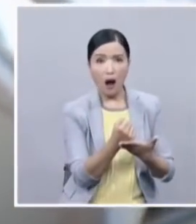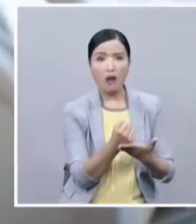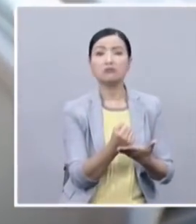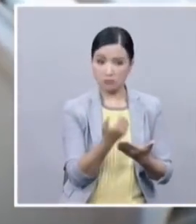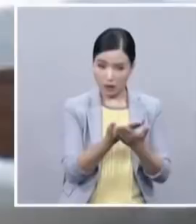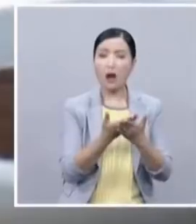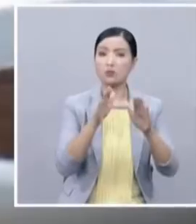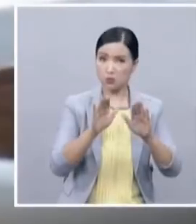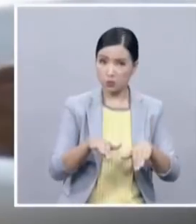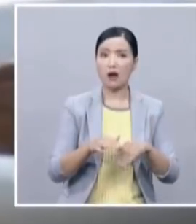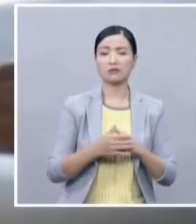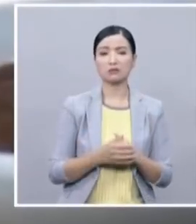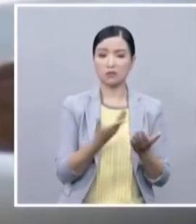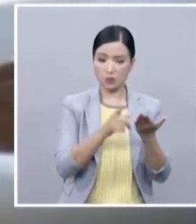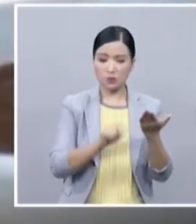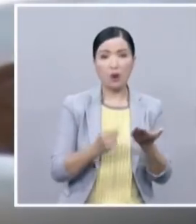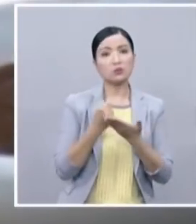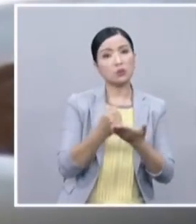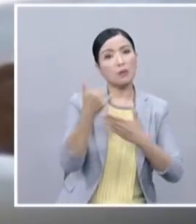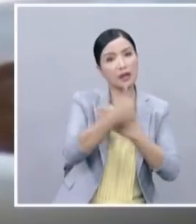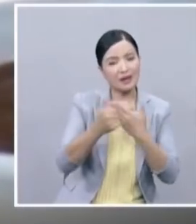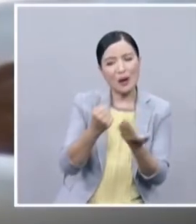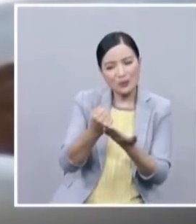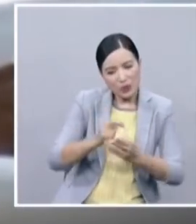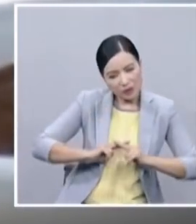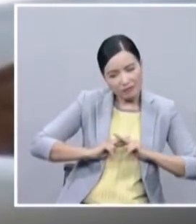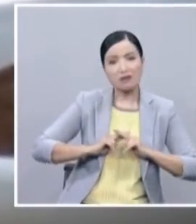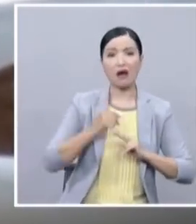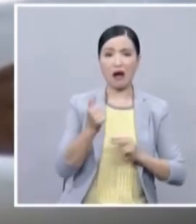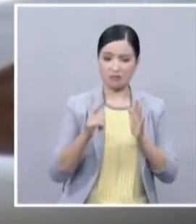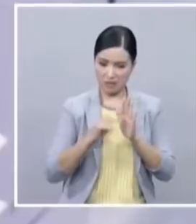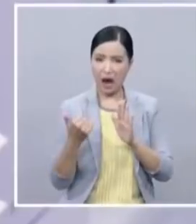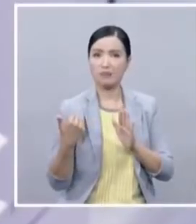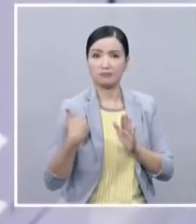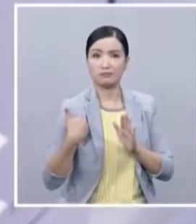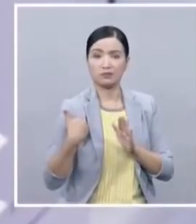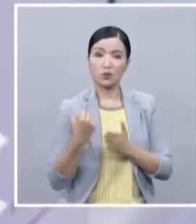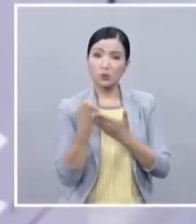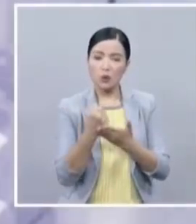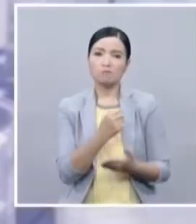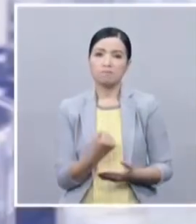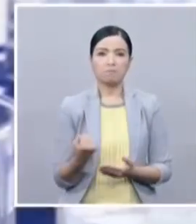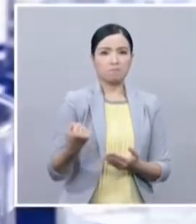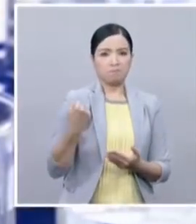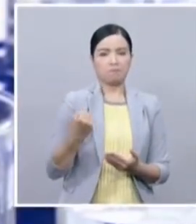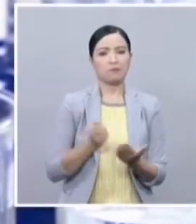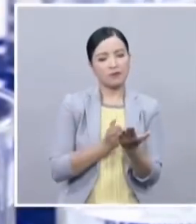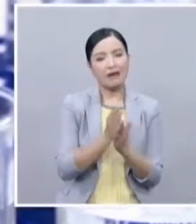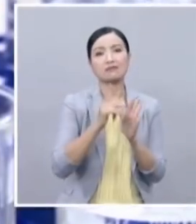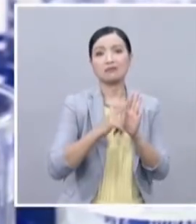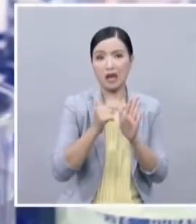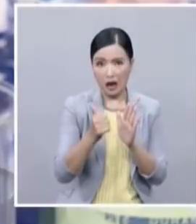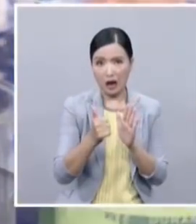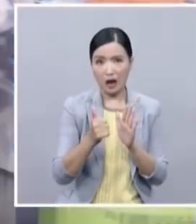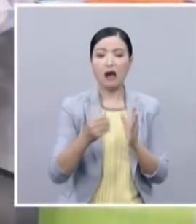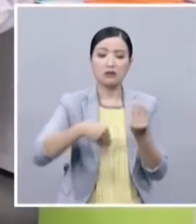ายที่ถูกลงอีกทั้งช่วยให้ประเทศสามารถพึ่งพาตัวเองได้ในด้านยาชีววัตถุได้และช่วยสร้างความมั่นคงทางยารวมทั้งล